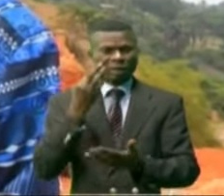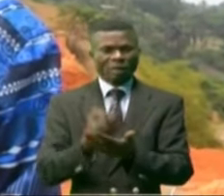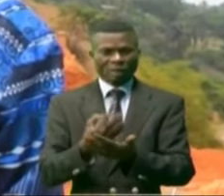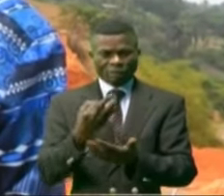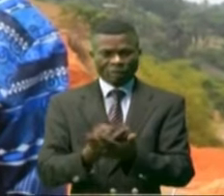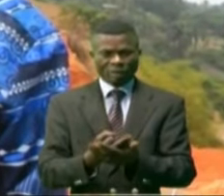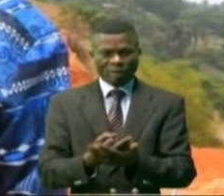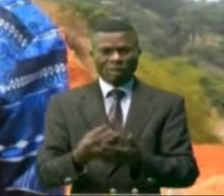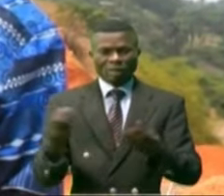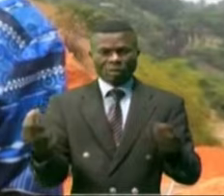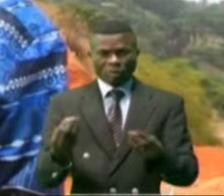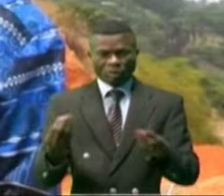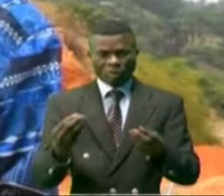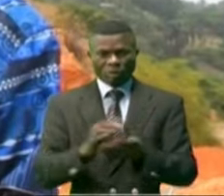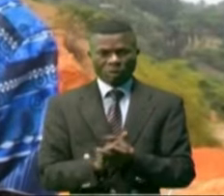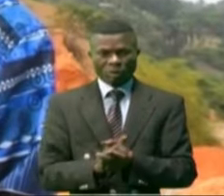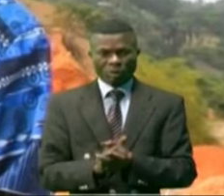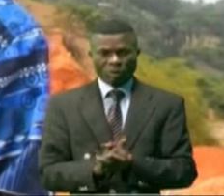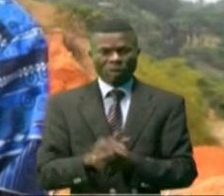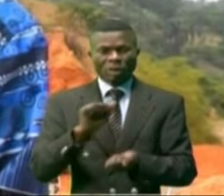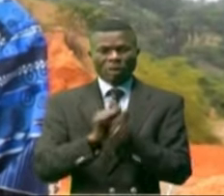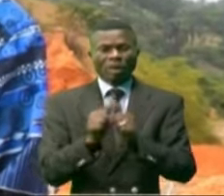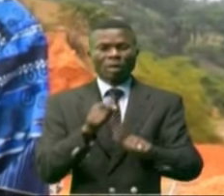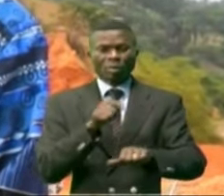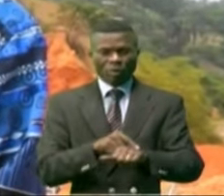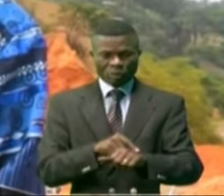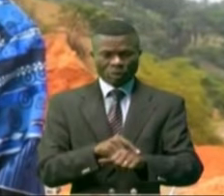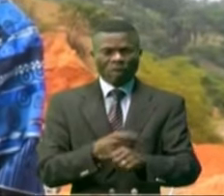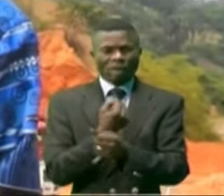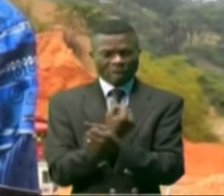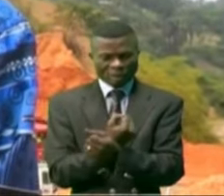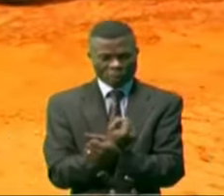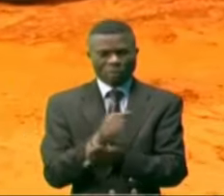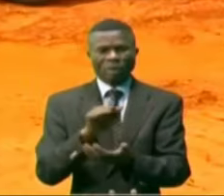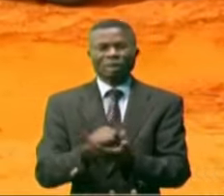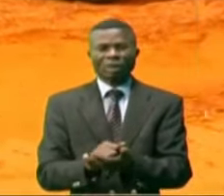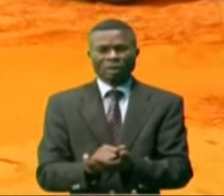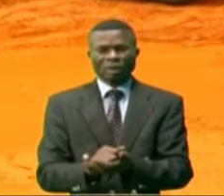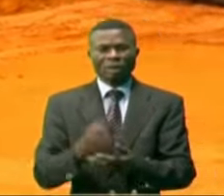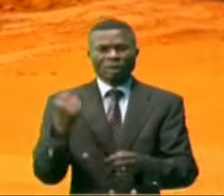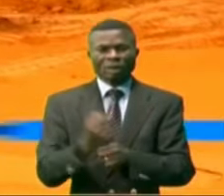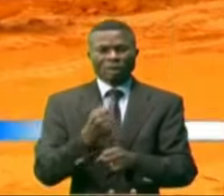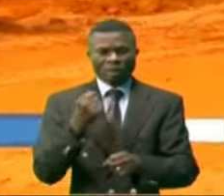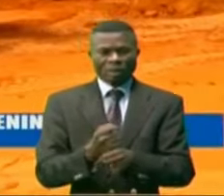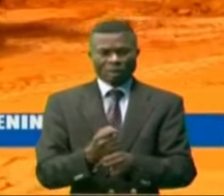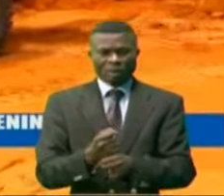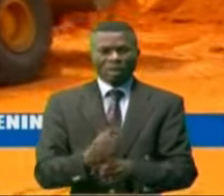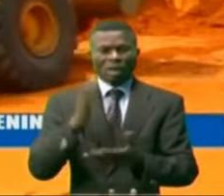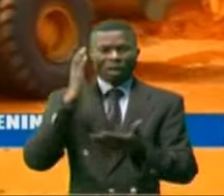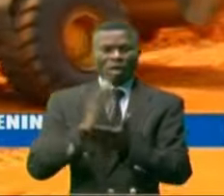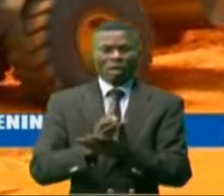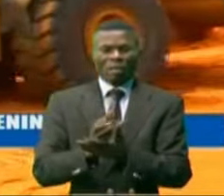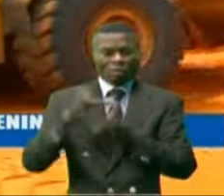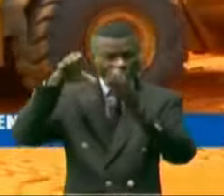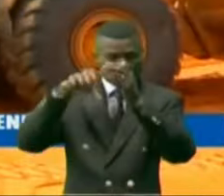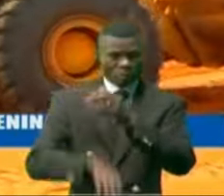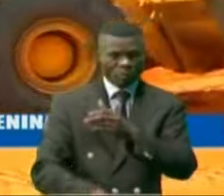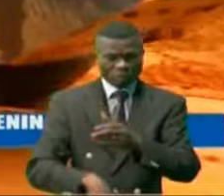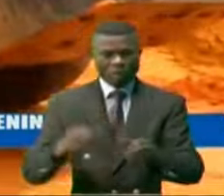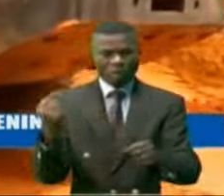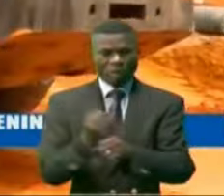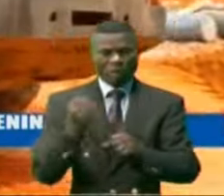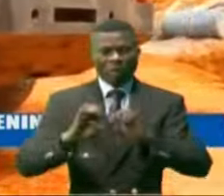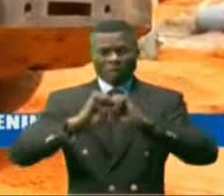que le facteur temps soit pris en compte. Les travaux anti-érosifs, tels qu'exécutés par